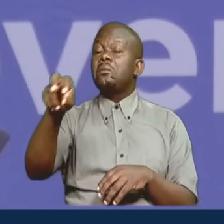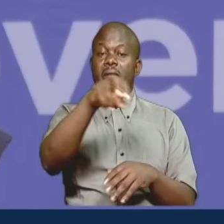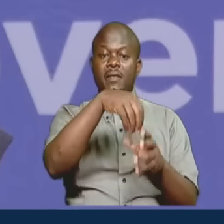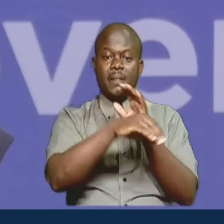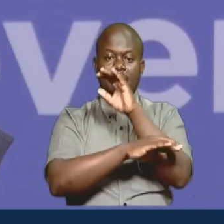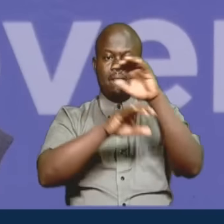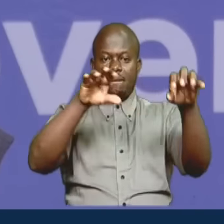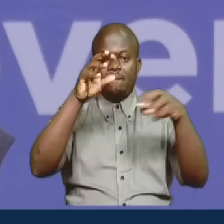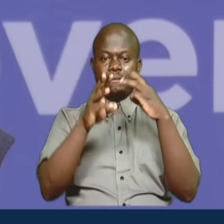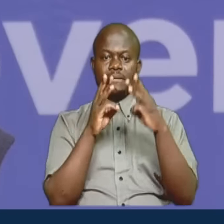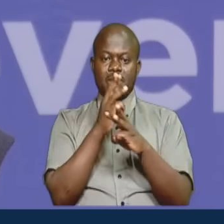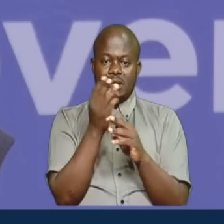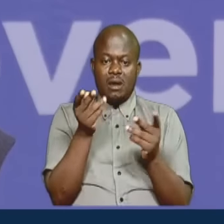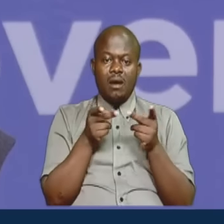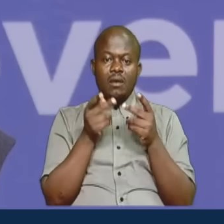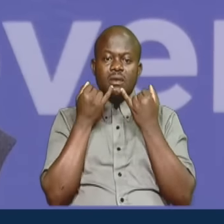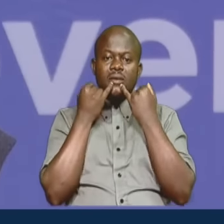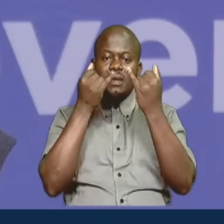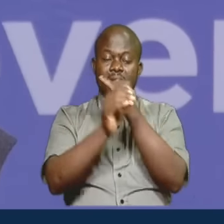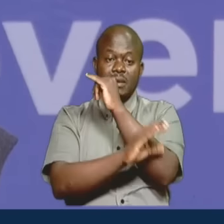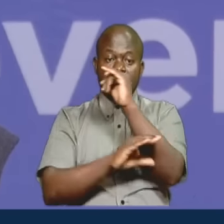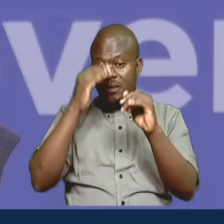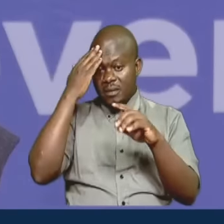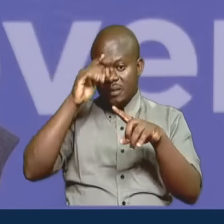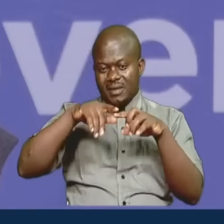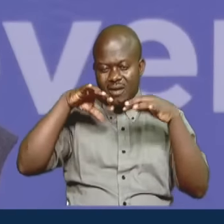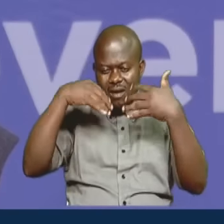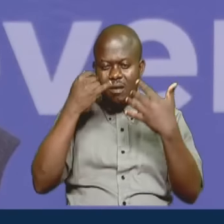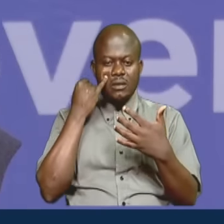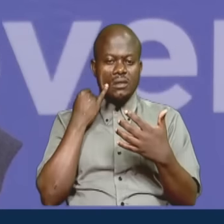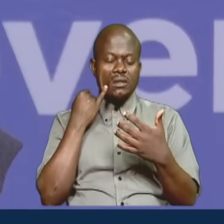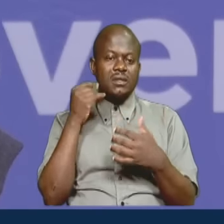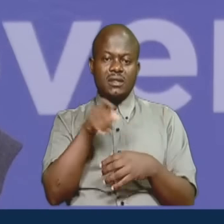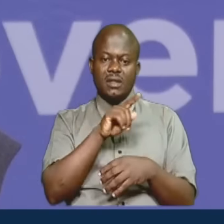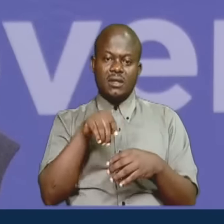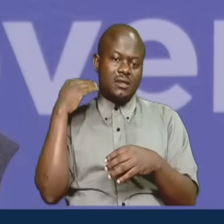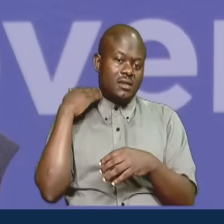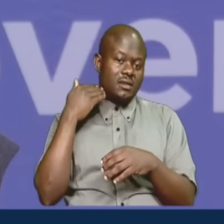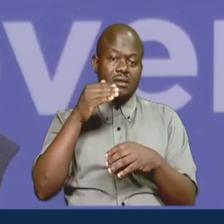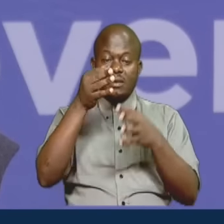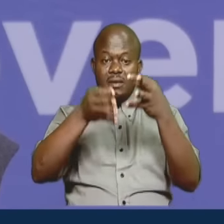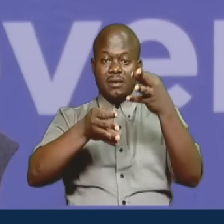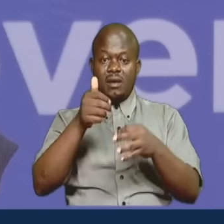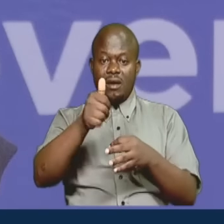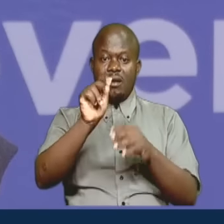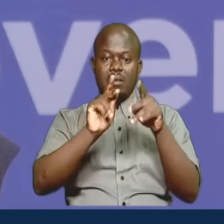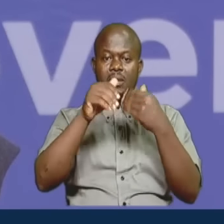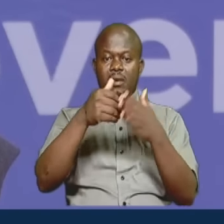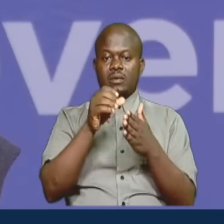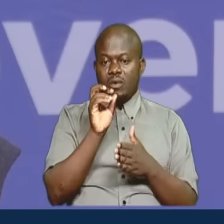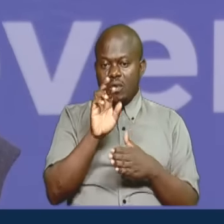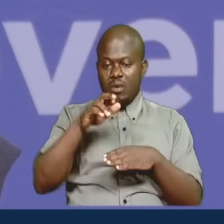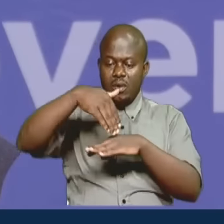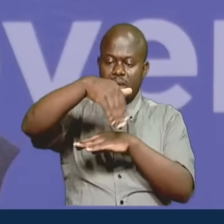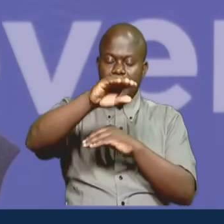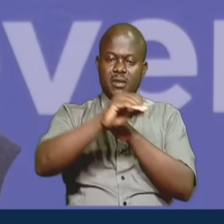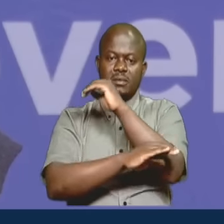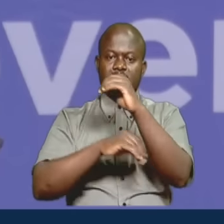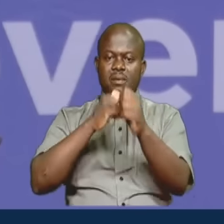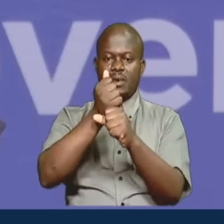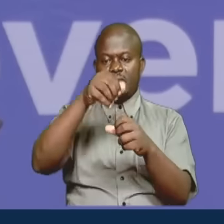ku isi. Aho tubwira ibyo bihugu ko bitewe n'ubukana bw'icyaha cya Jenoside baburanisha abo bantu cyangwa se bakabohereza mu gihugu